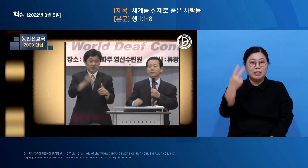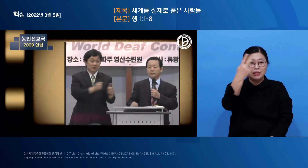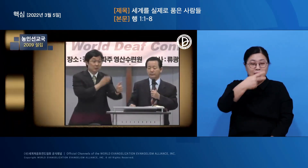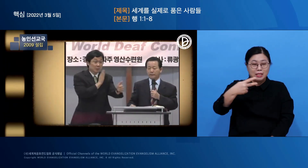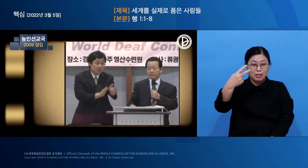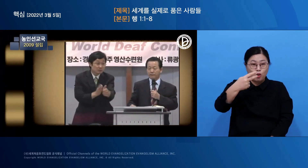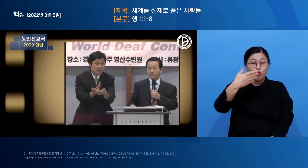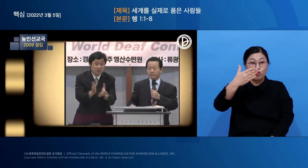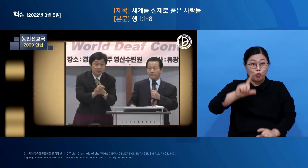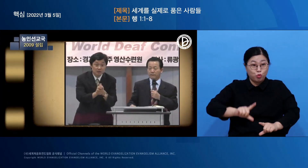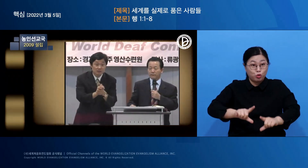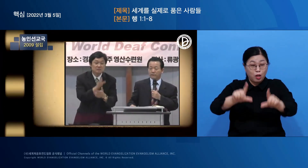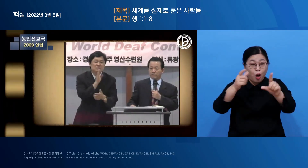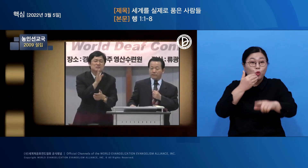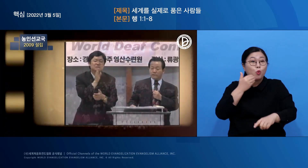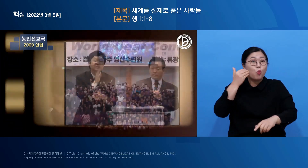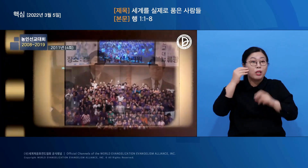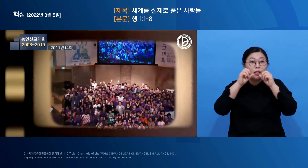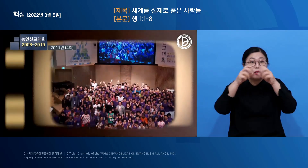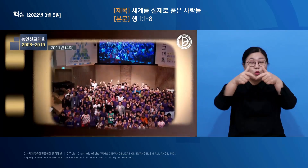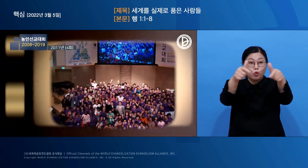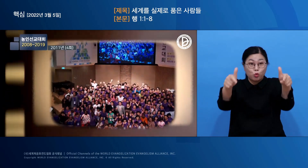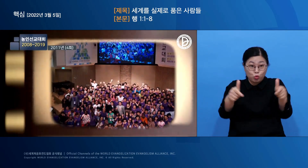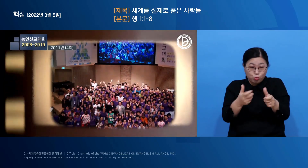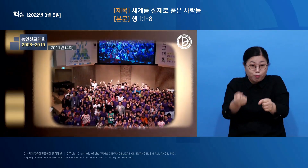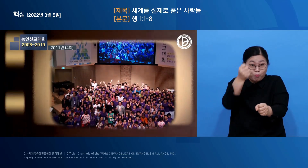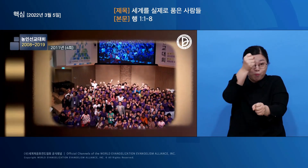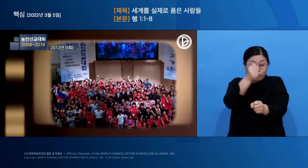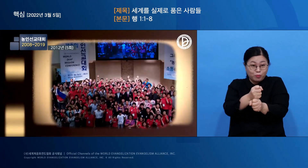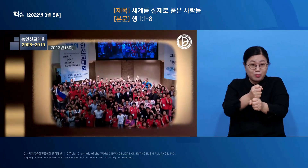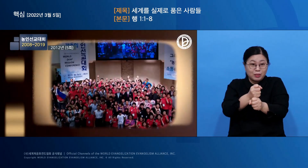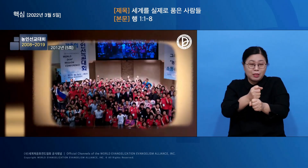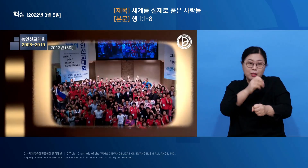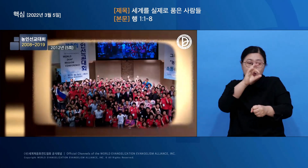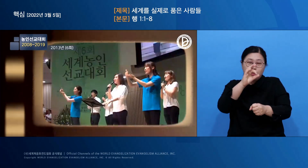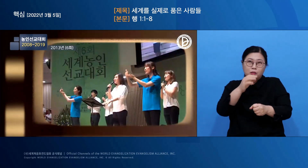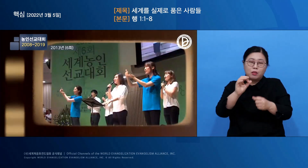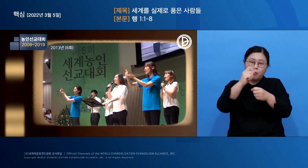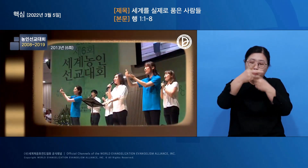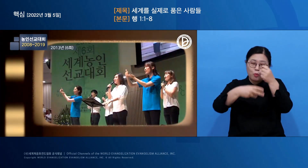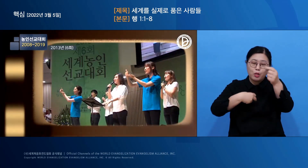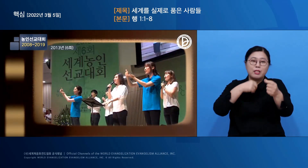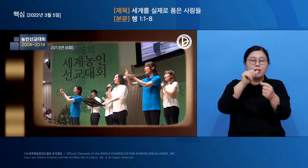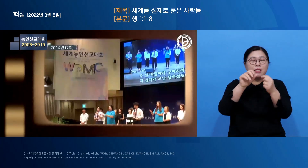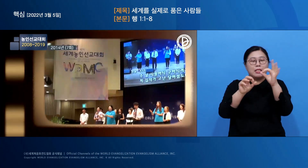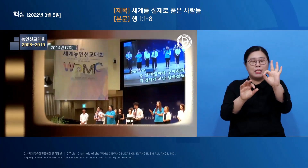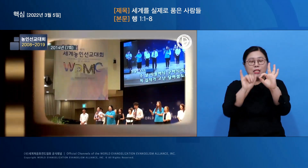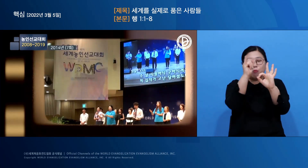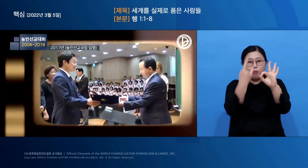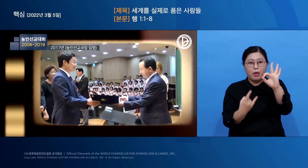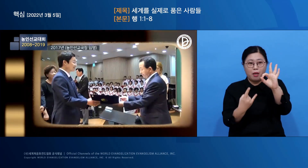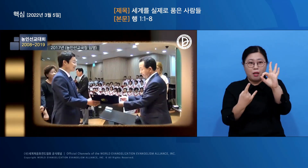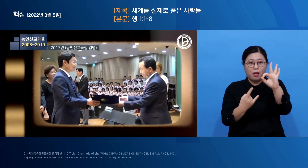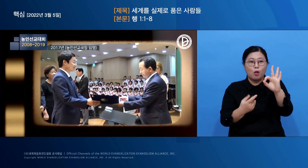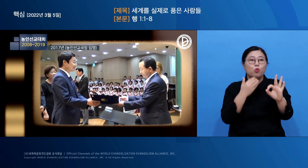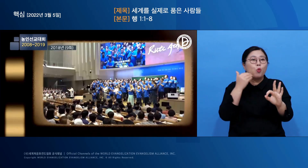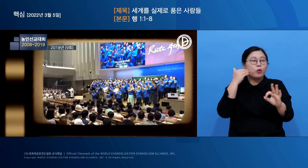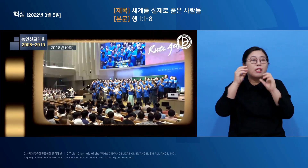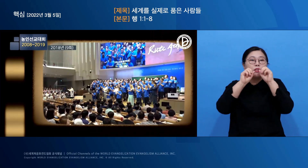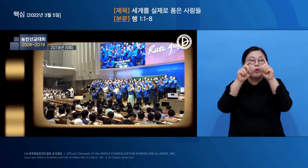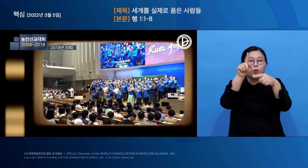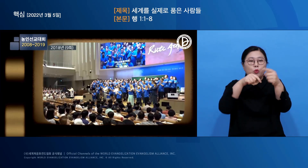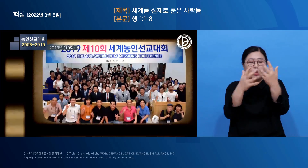2009년에 세워진 농인 선교국을 통해 10번의 세계 농인 선교 대회가 열렸습니다.